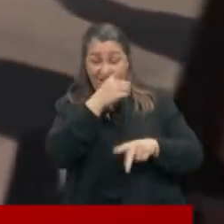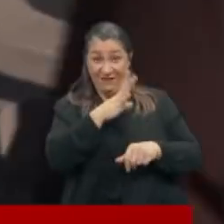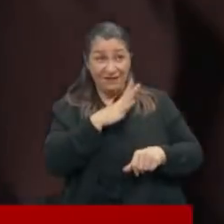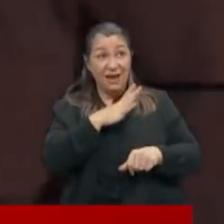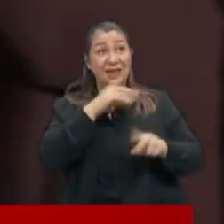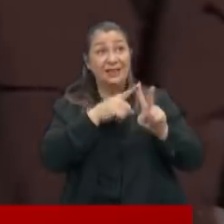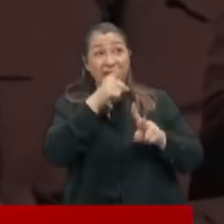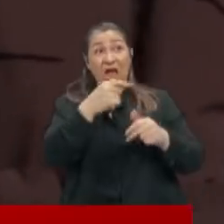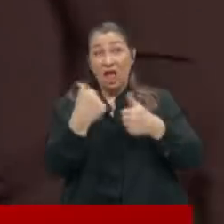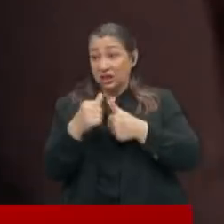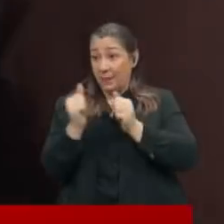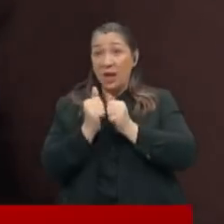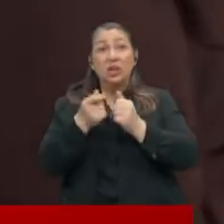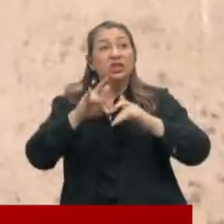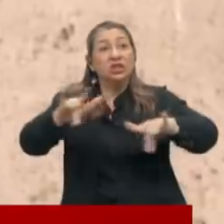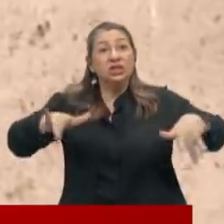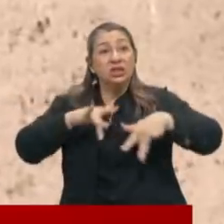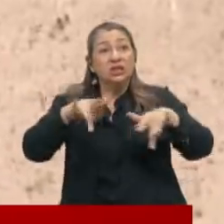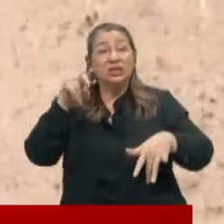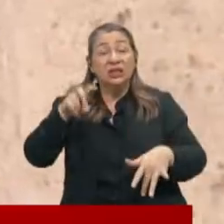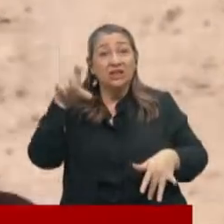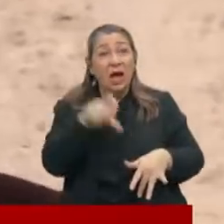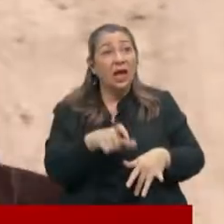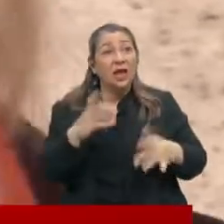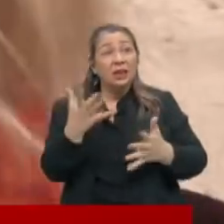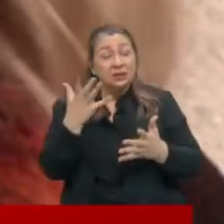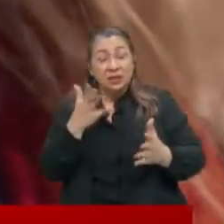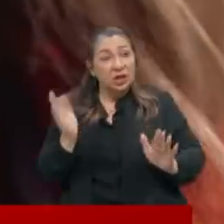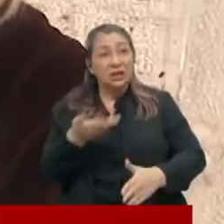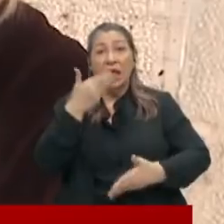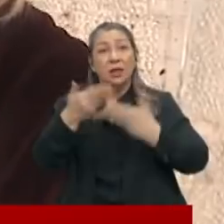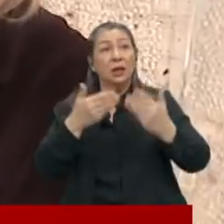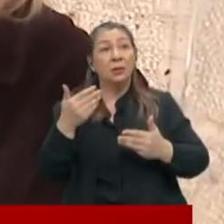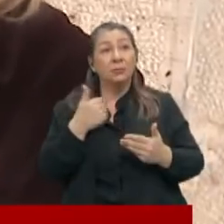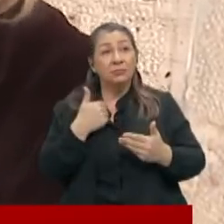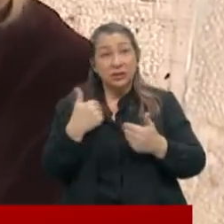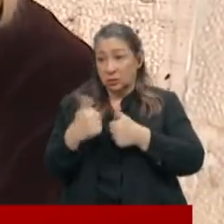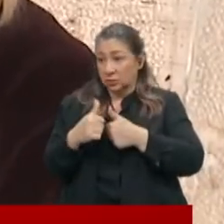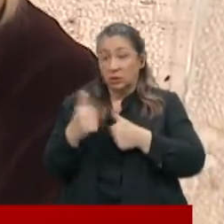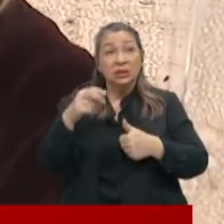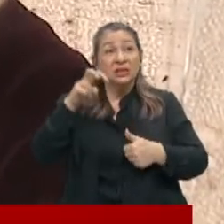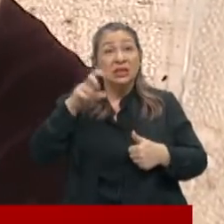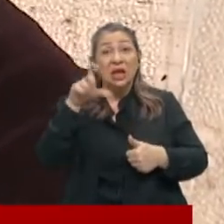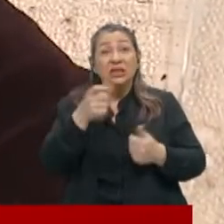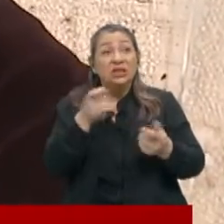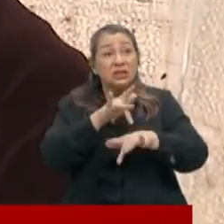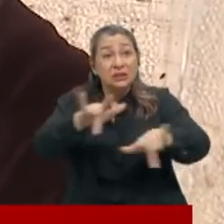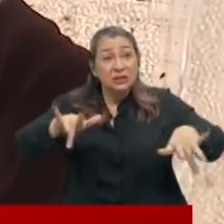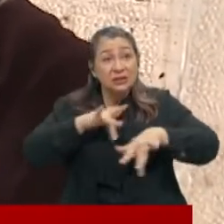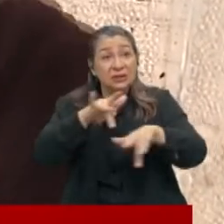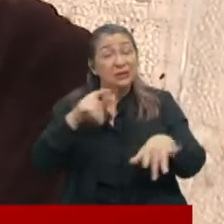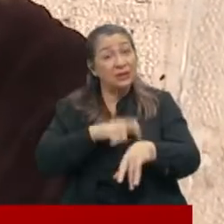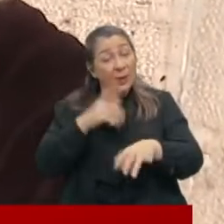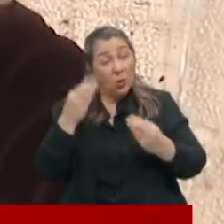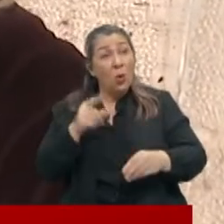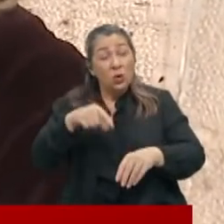Ateşoğlu'ysa eşiyle birlikte işsiz kaldıkları 8 ayın nasıl geçtiğini anlattı. Biz karı koca 8 ay işsiz kaldığımız dönemler